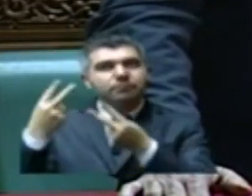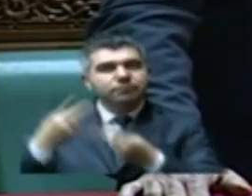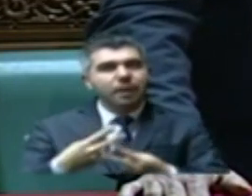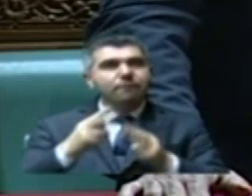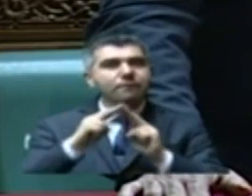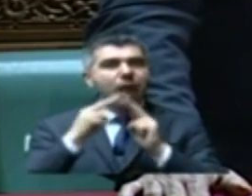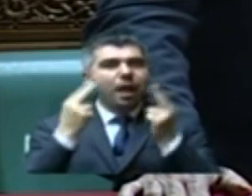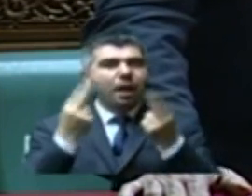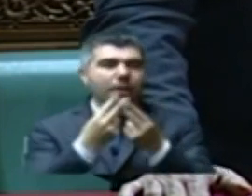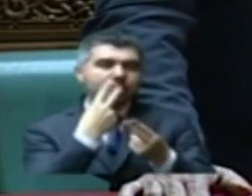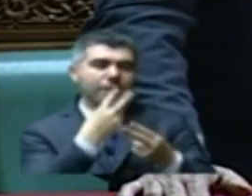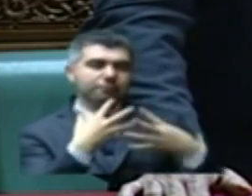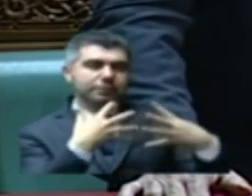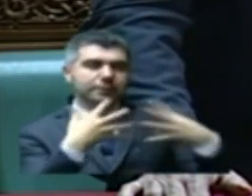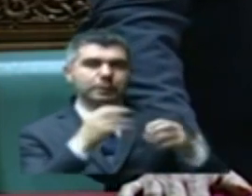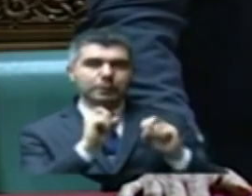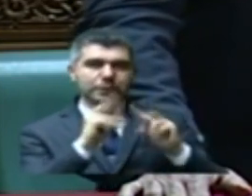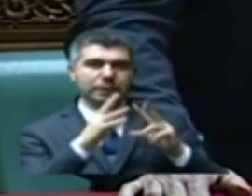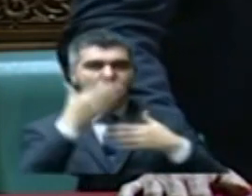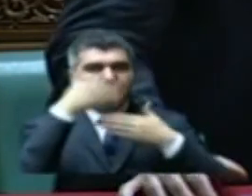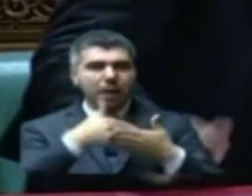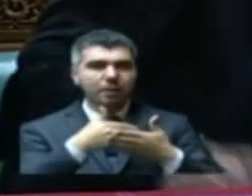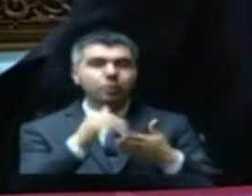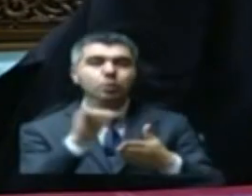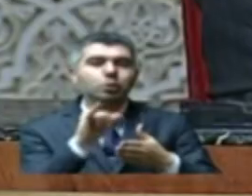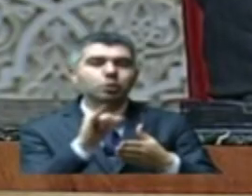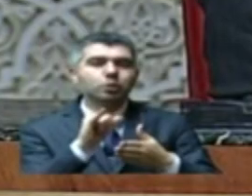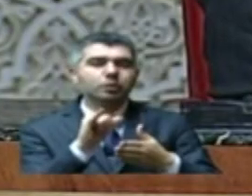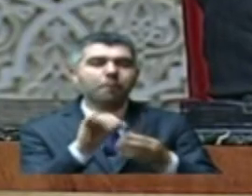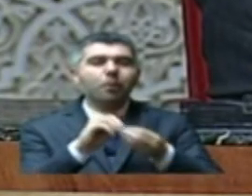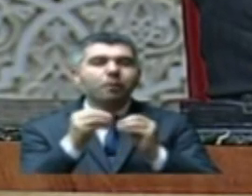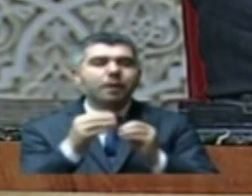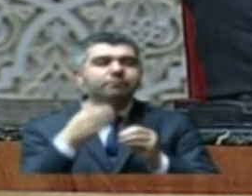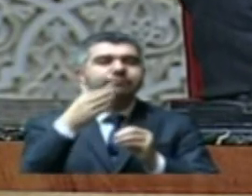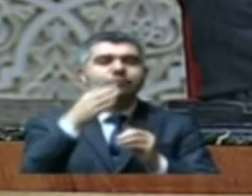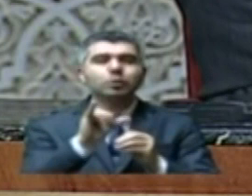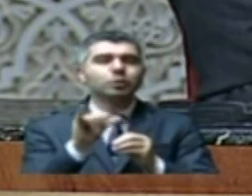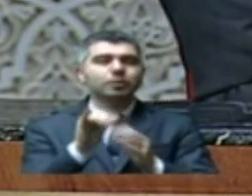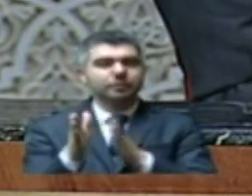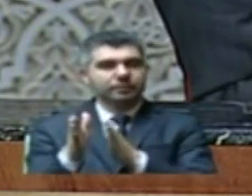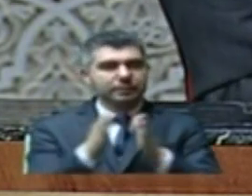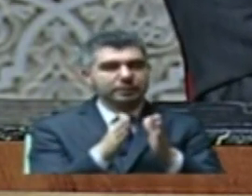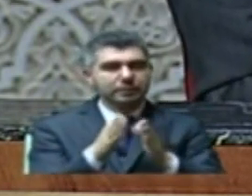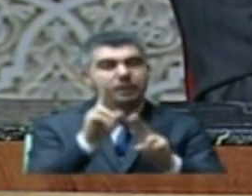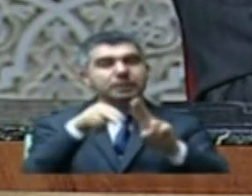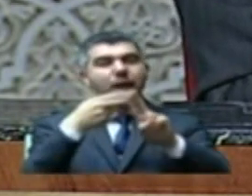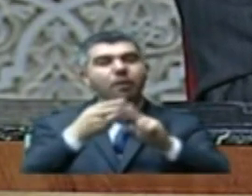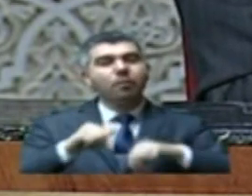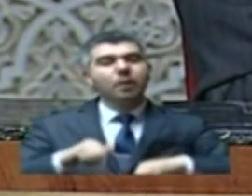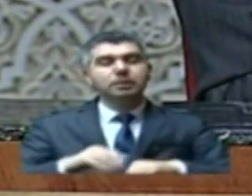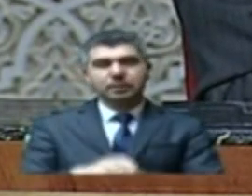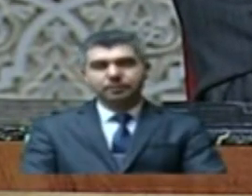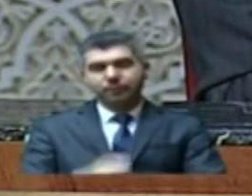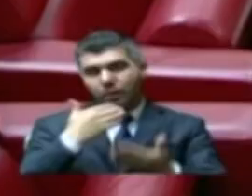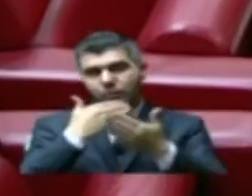أية آليات سيد الوزيرة لتجاوز هذا الوضع؟ شكرا سيد المستشار. لكم كلمة سيد كتيبة الدولة لإجابة على السؤال. شكرا